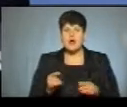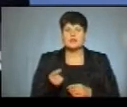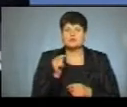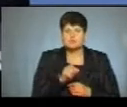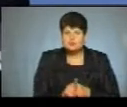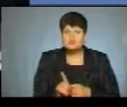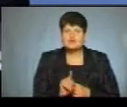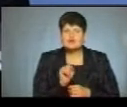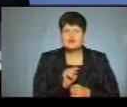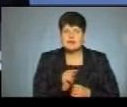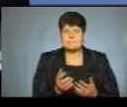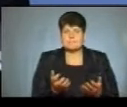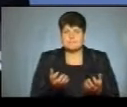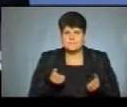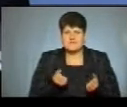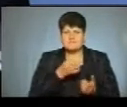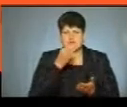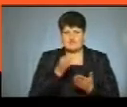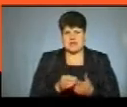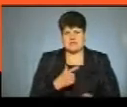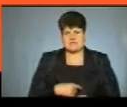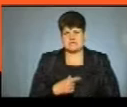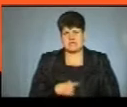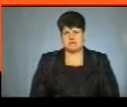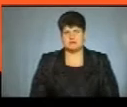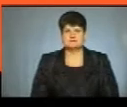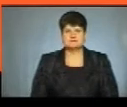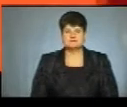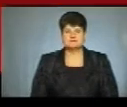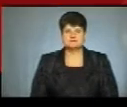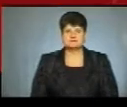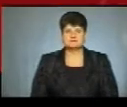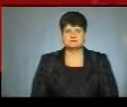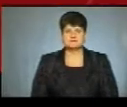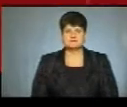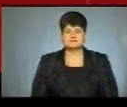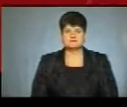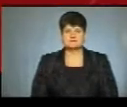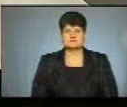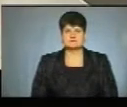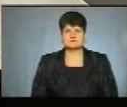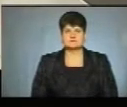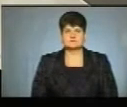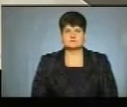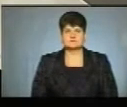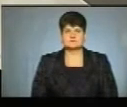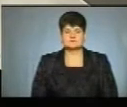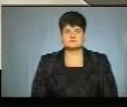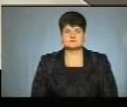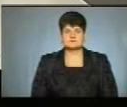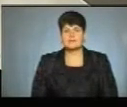що вони брали відповідальність на себе.